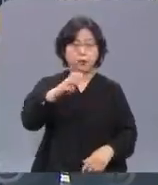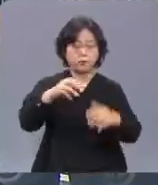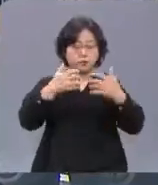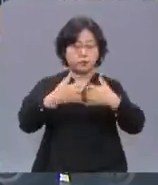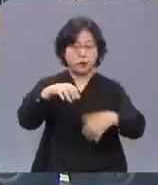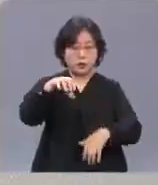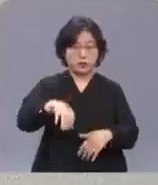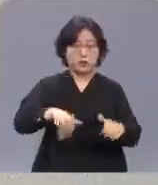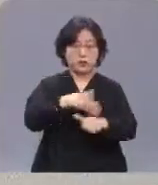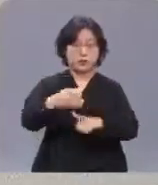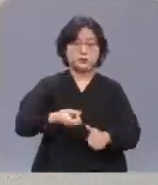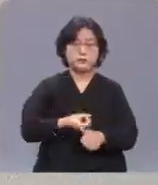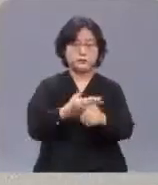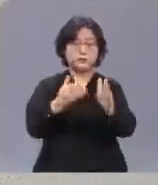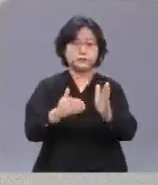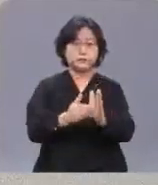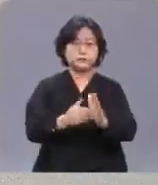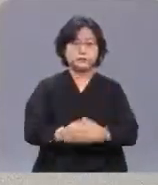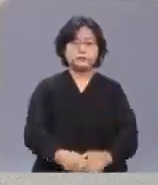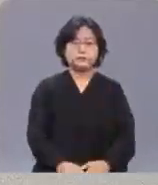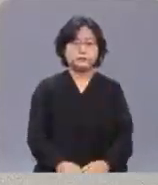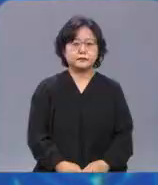앞에서 KBS 뉴스 배수연입니다.